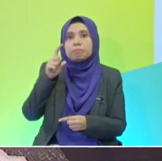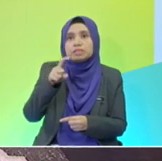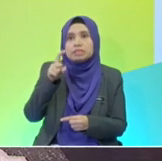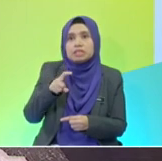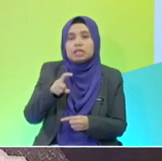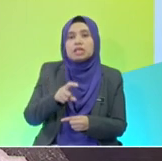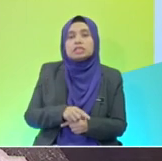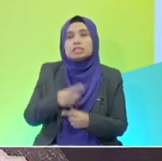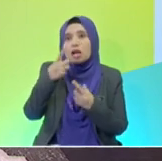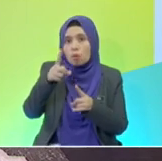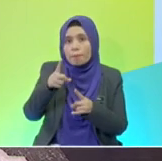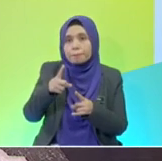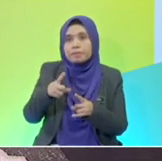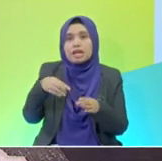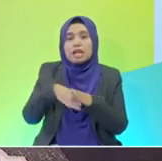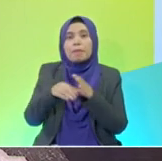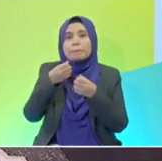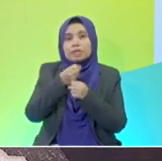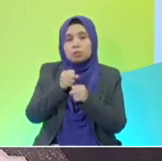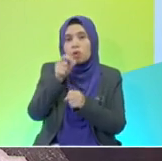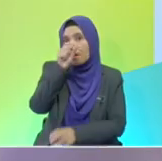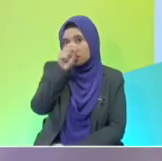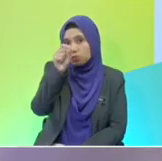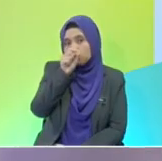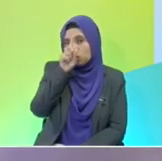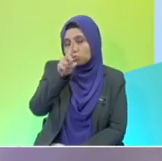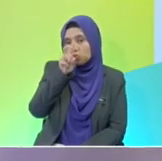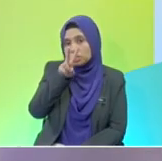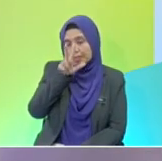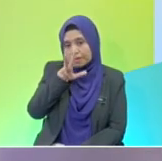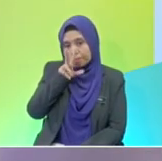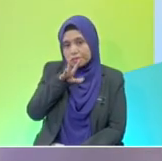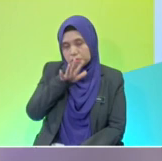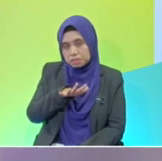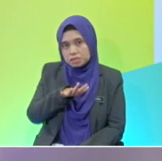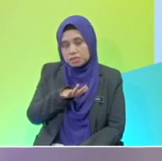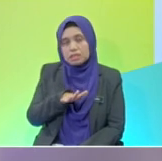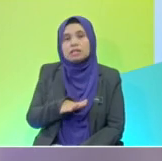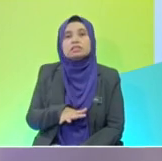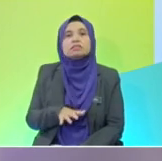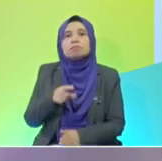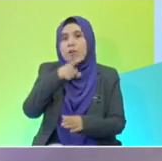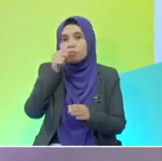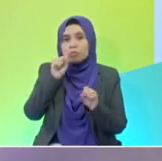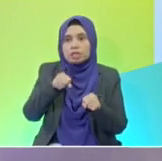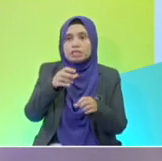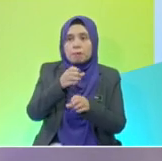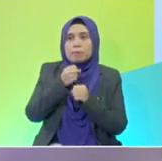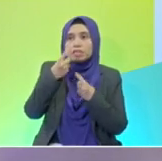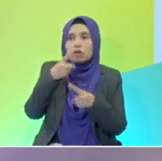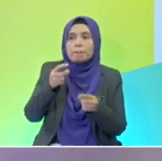jawab dalam bentuk Point Oke sebab pemilik itu boleh dapat jawaban murid secara terus oke